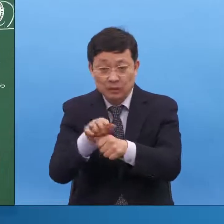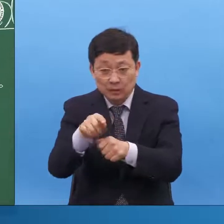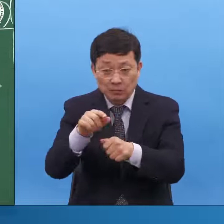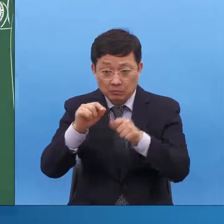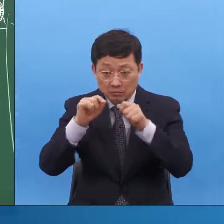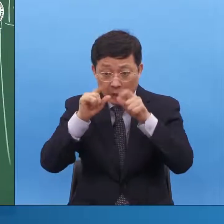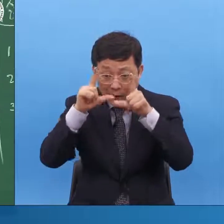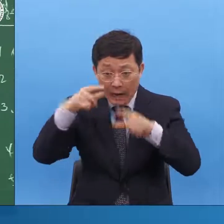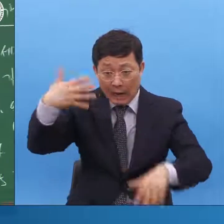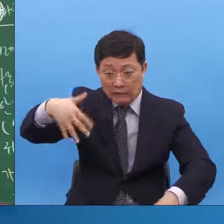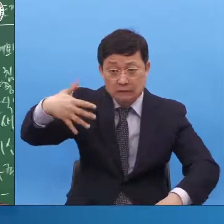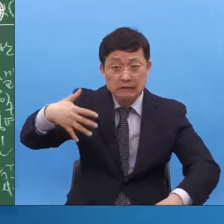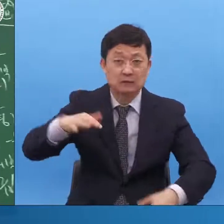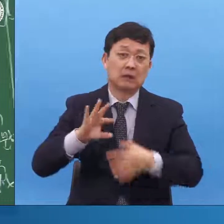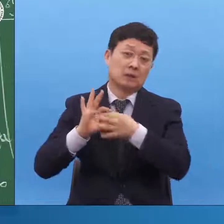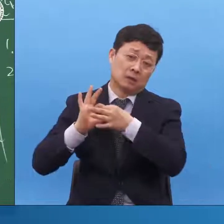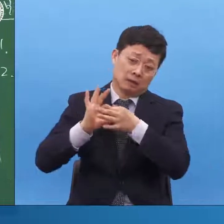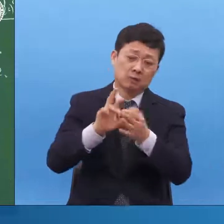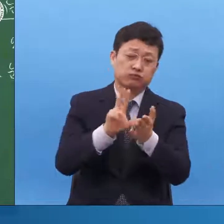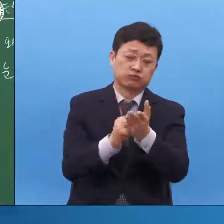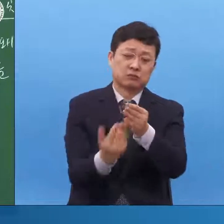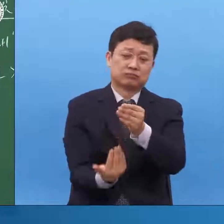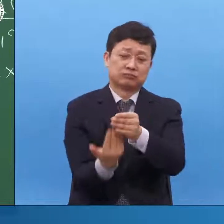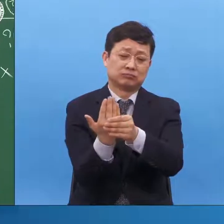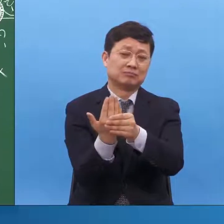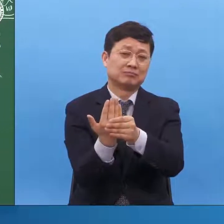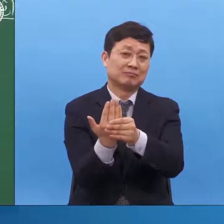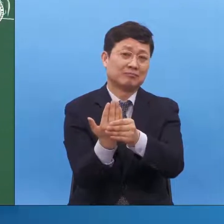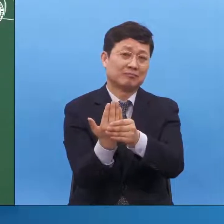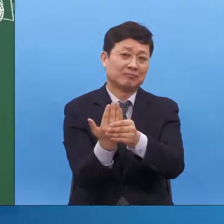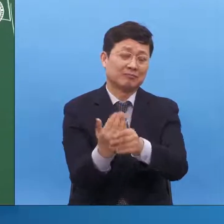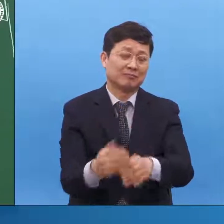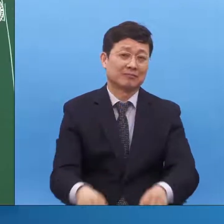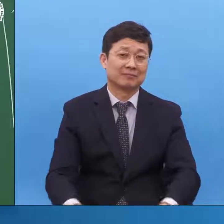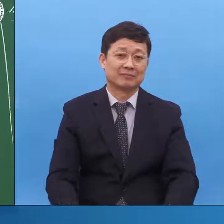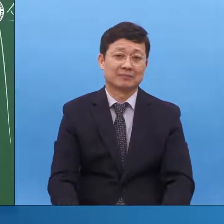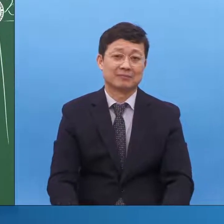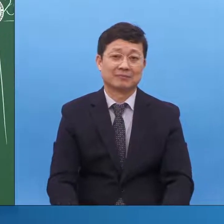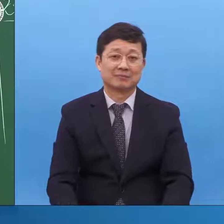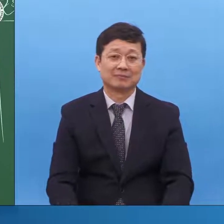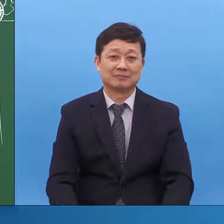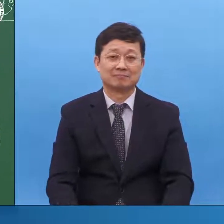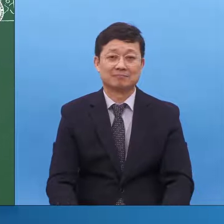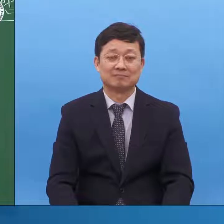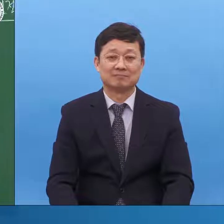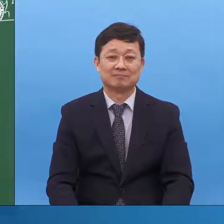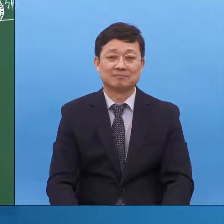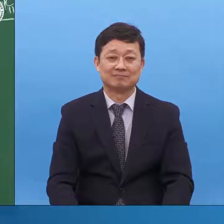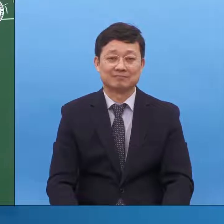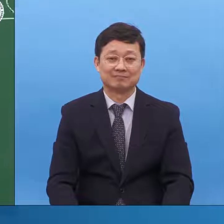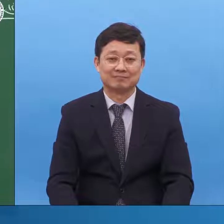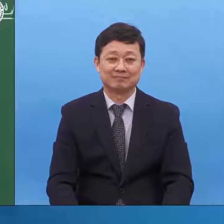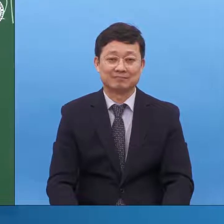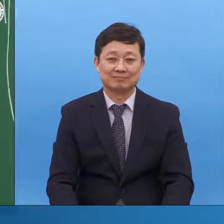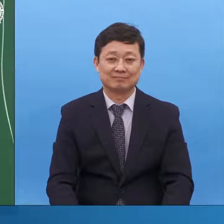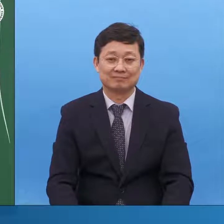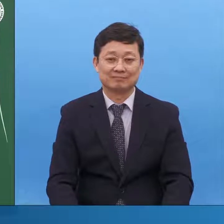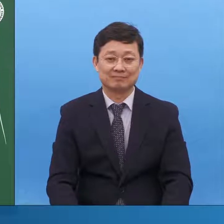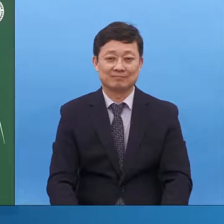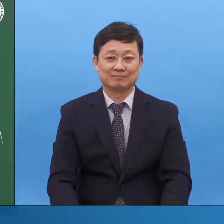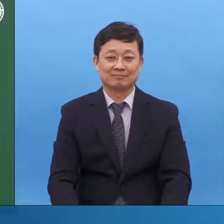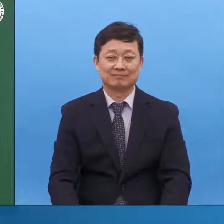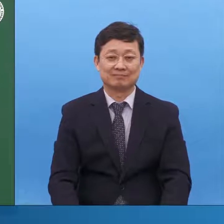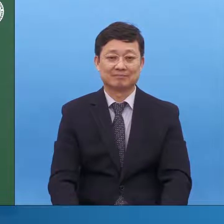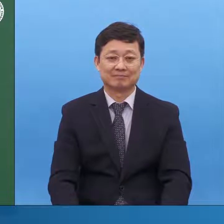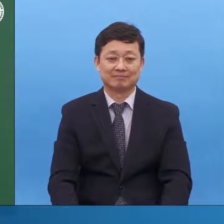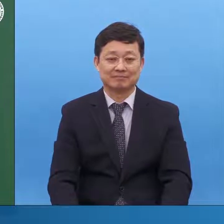the answer of raising these 70 disciples, of having these the system of the great parish, then problems will come. 세례 요한의 죽음은